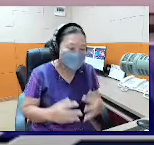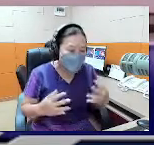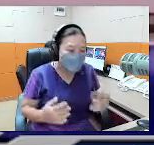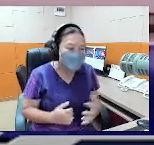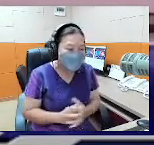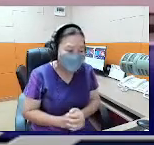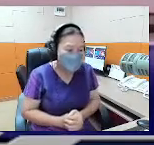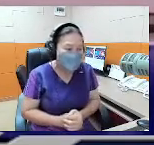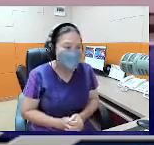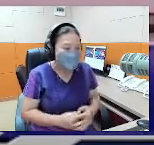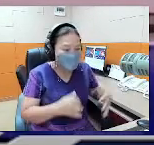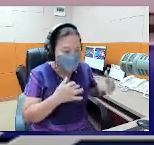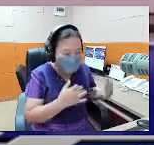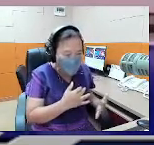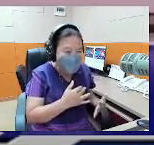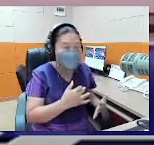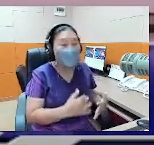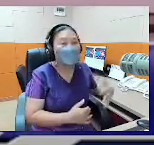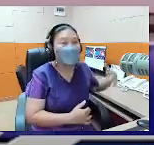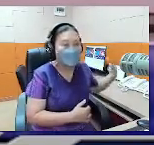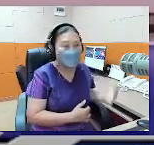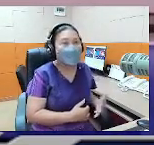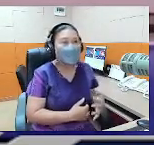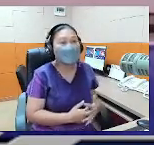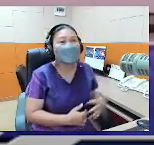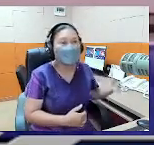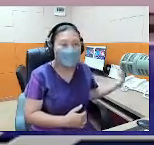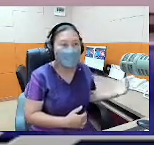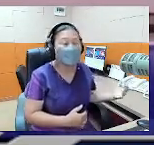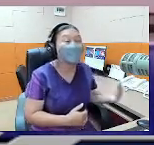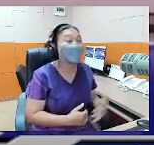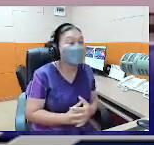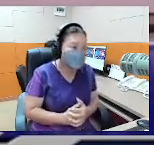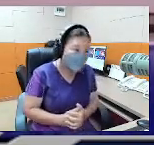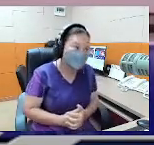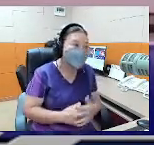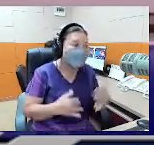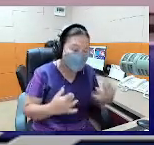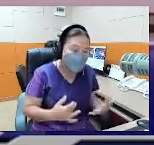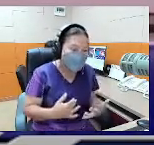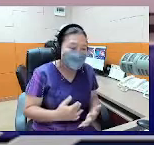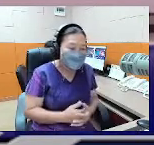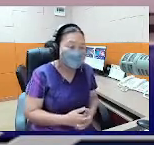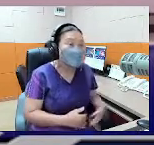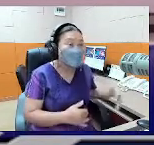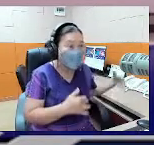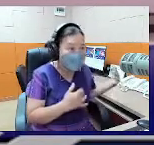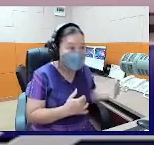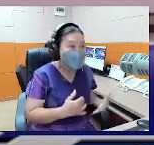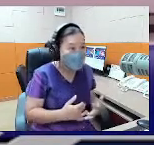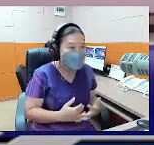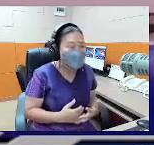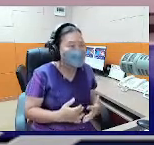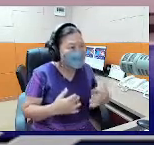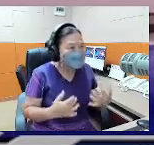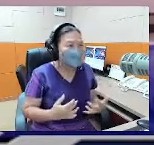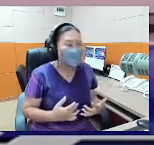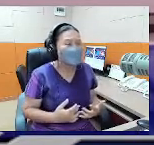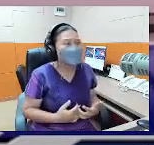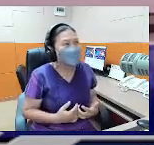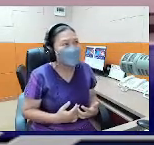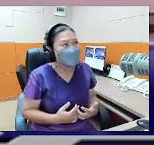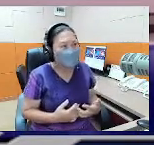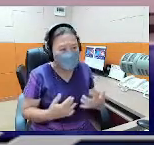เพียงแต่ว่าวันนี้เนี่ยเราจะสร้างความมั่นใจให้เกิดขึ้นกับพี่น้องมุสลิมได้อย่างไรเรื่องของอาหารฮาลาลจังหวั